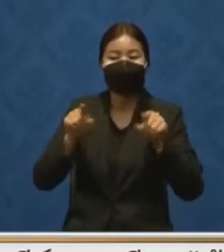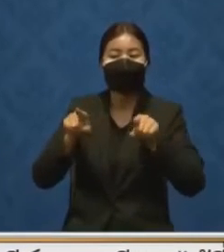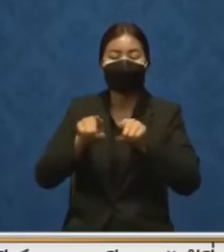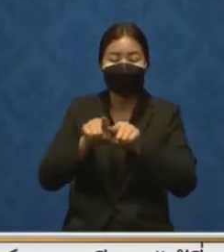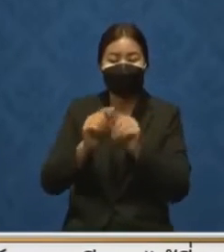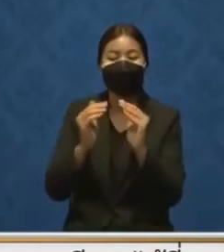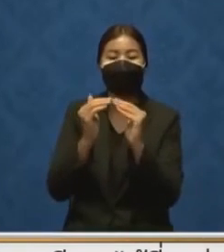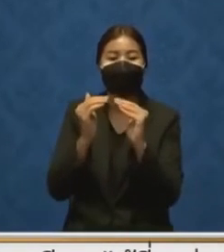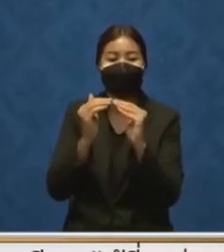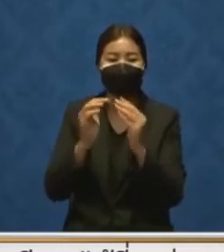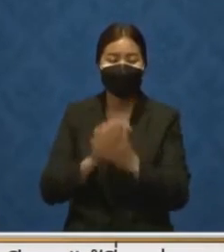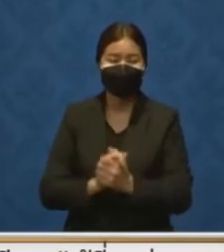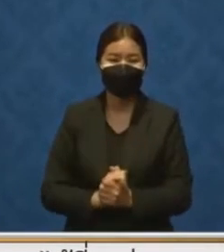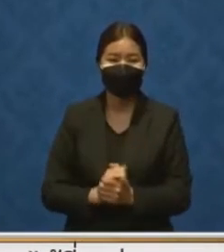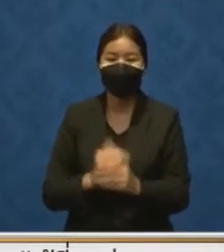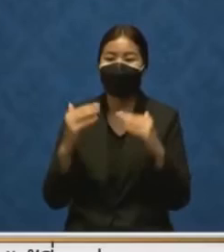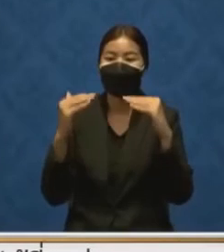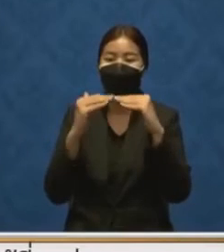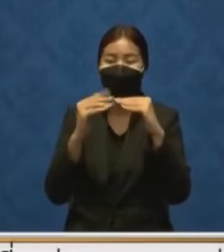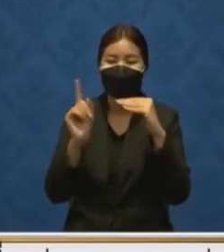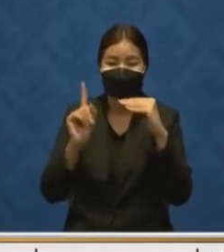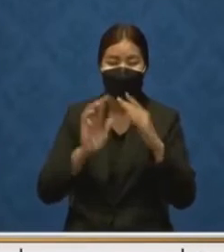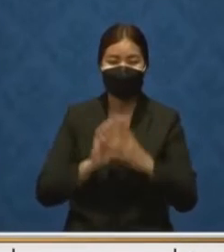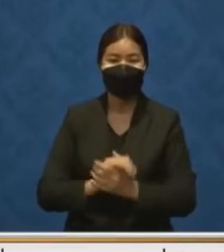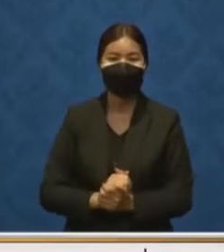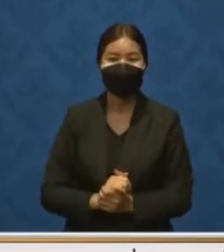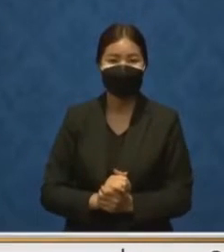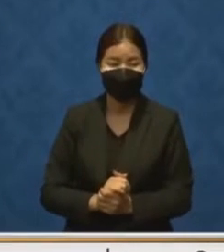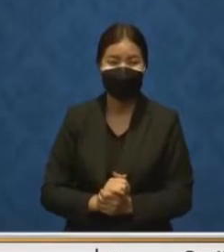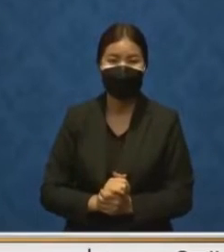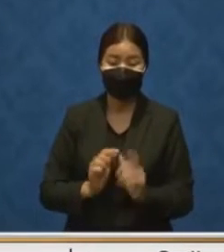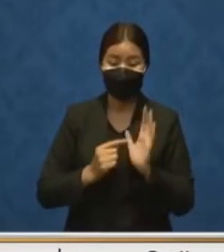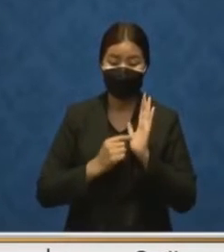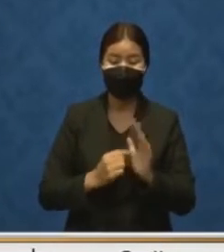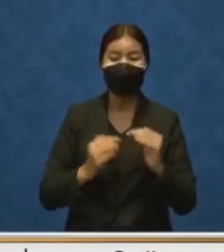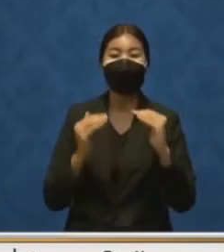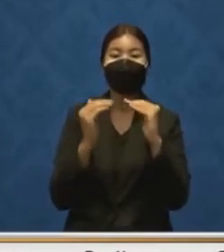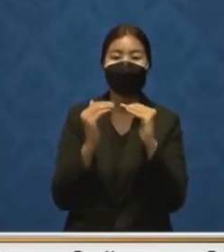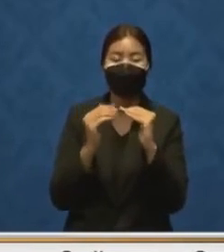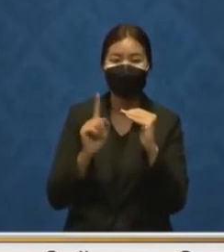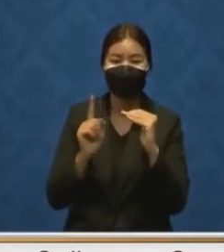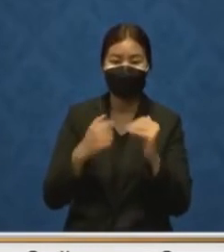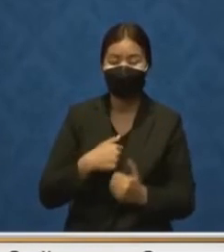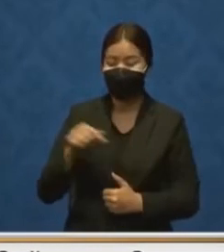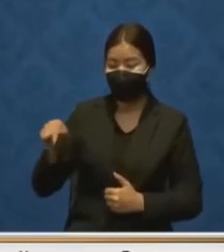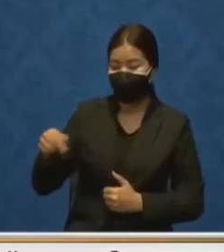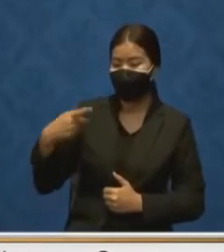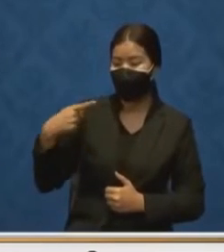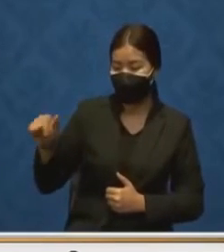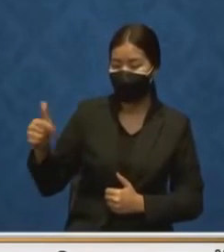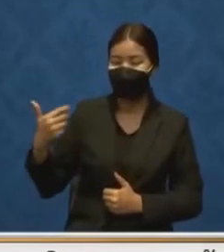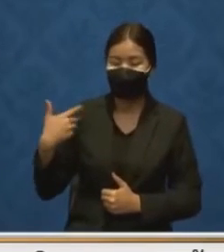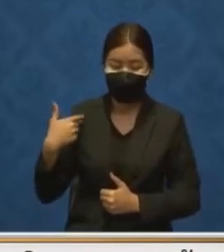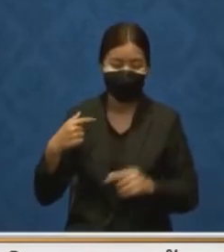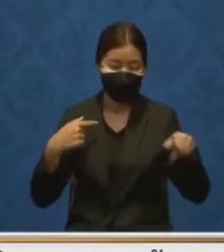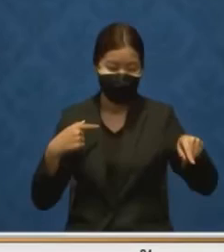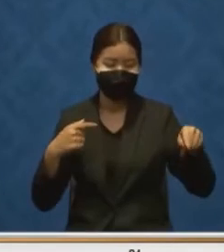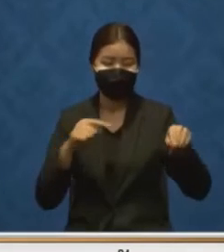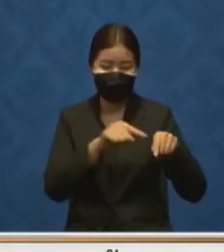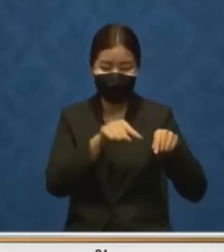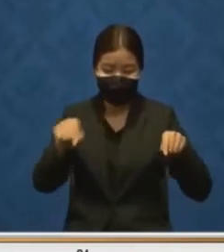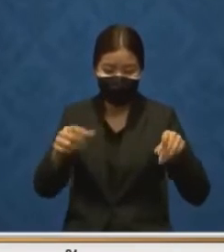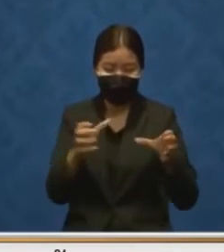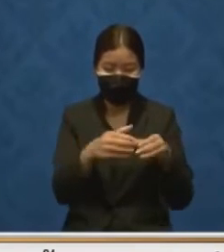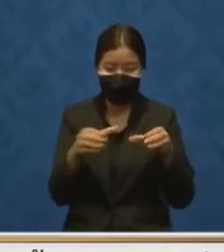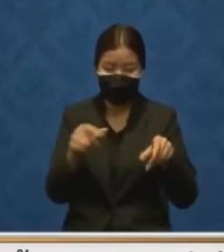อย่ที่ผมเคยประกาศไปWin-Win Modelก็แลว่าModelการแ้ปัหาที่ทุกฝ่ายได้ประโยชน์ร่มกันไม่